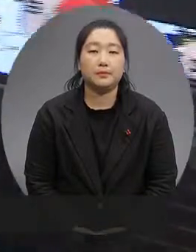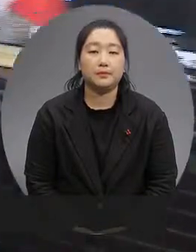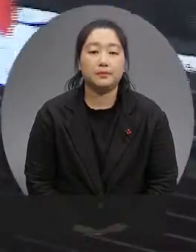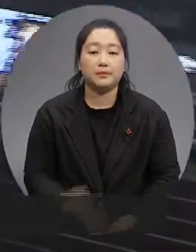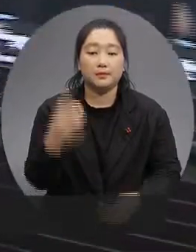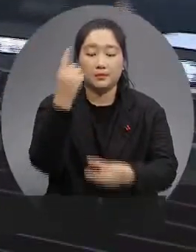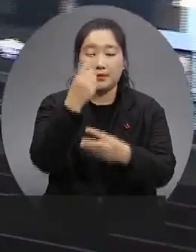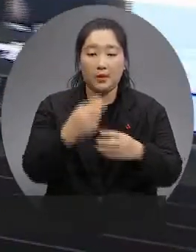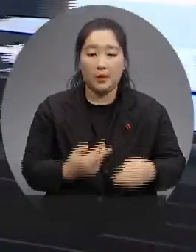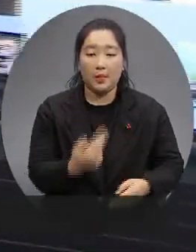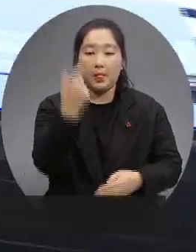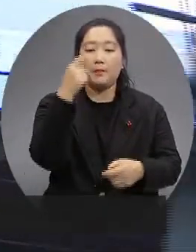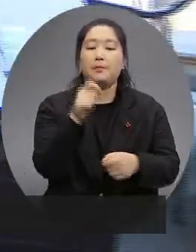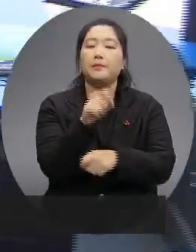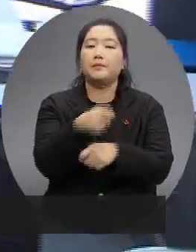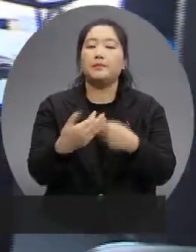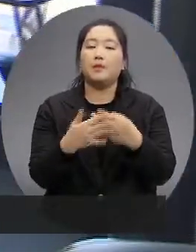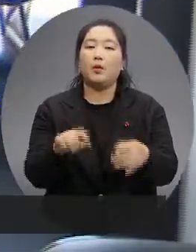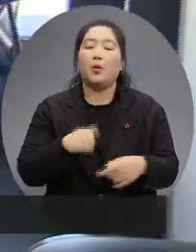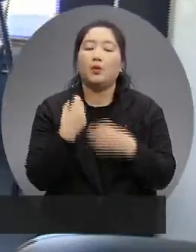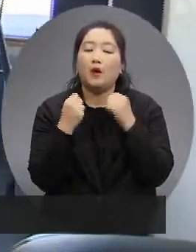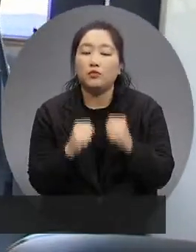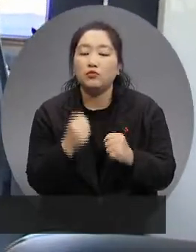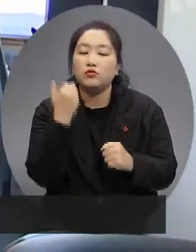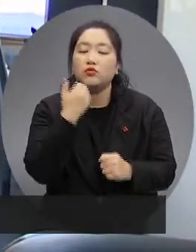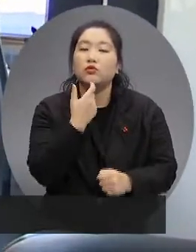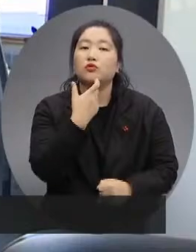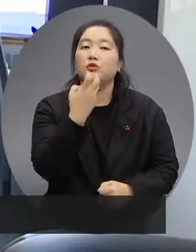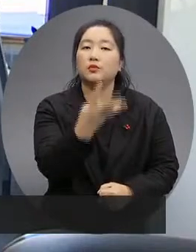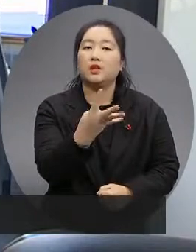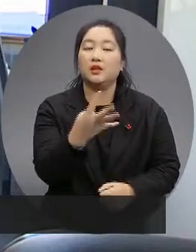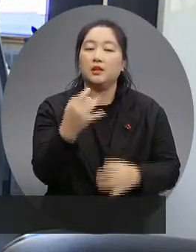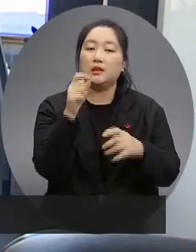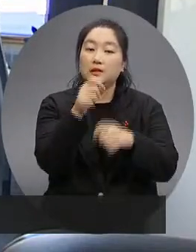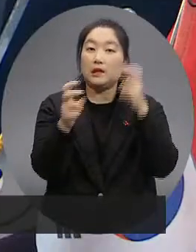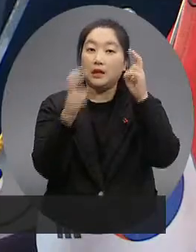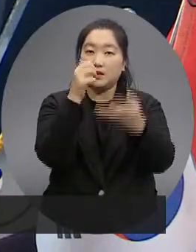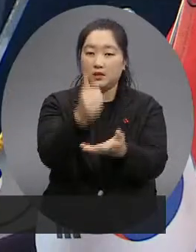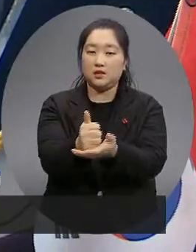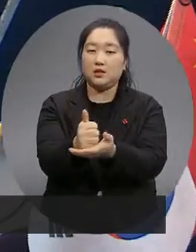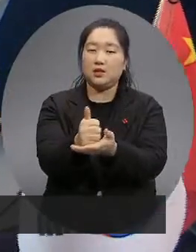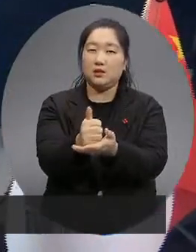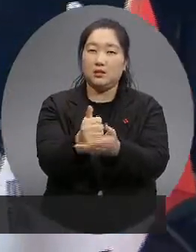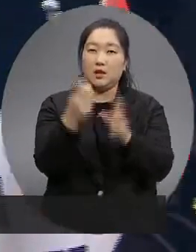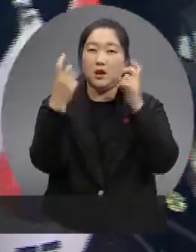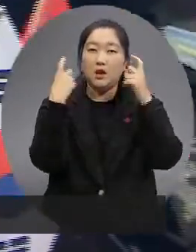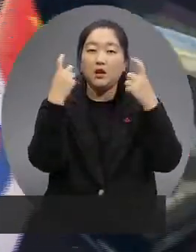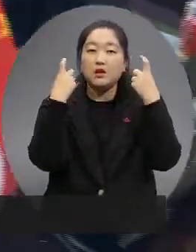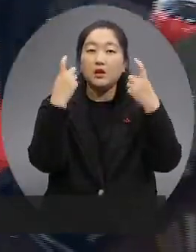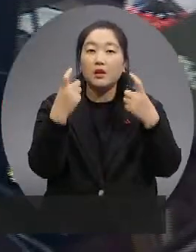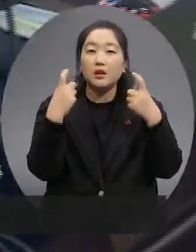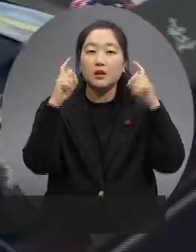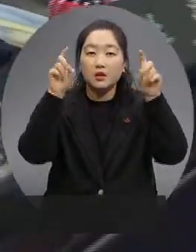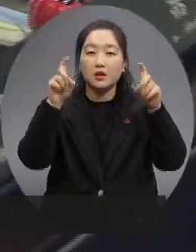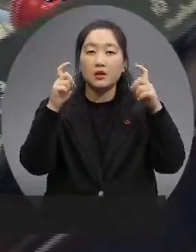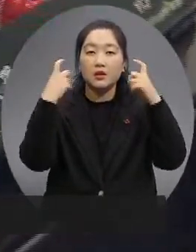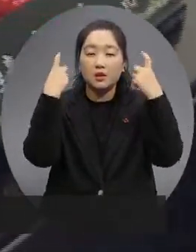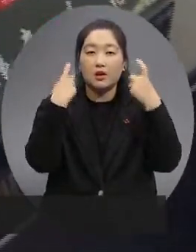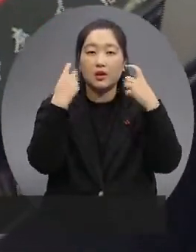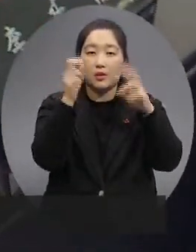텅 빈 사무실에 혼자 앉아있는 사람은 64살 이정호 씨. 이 여행사의 대표이자 유일한